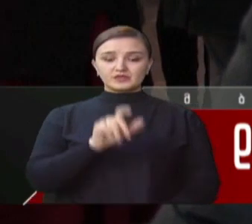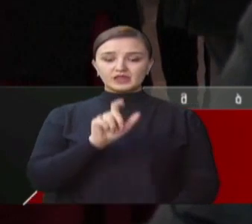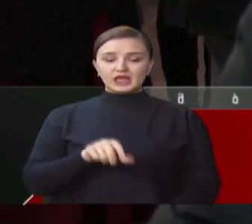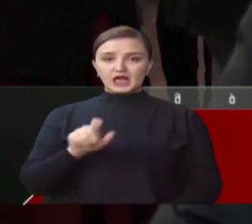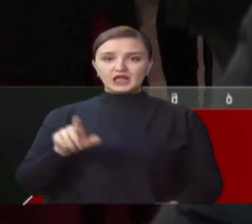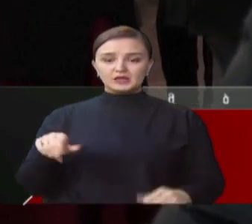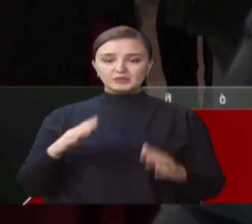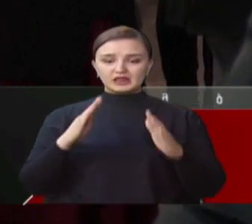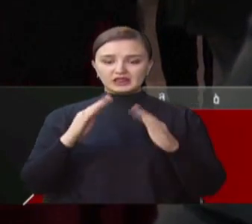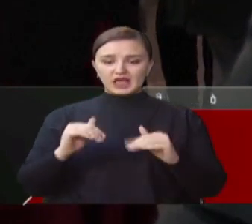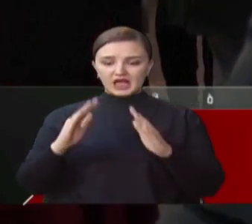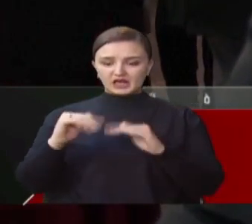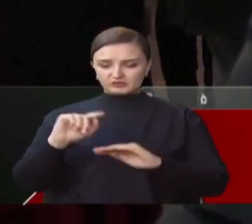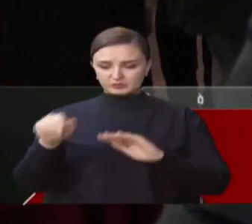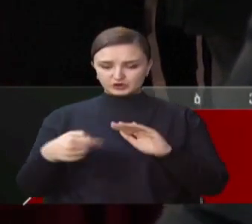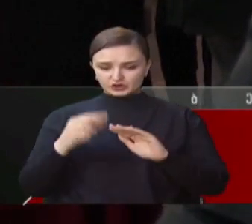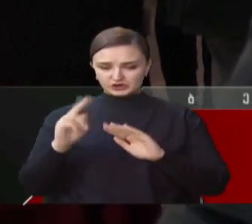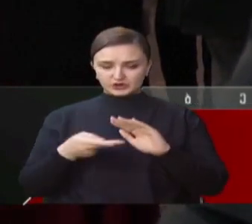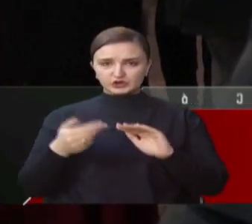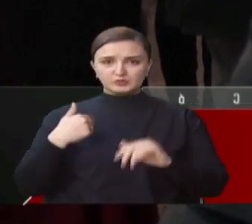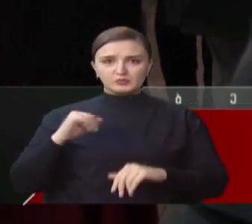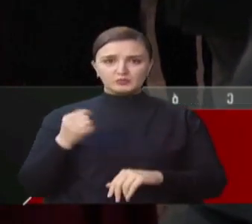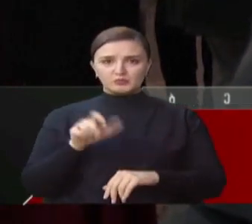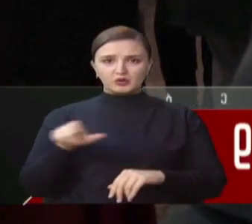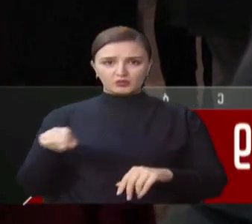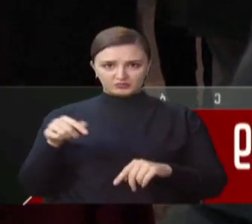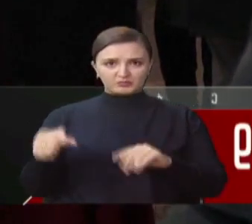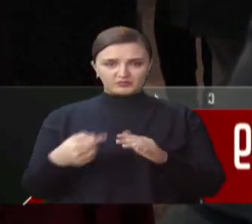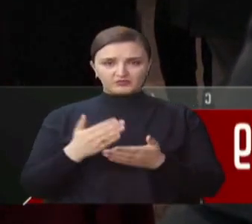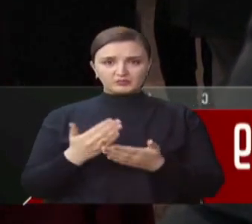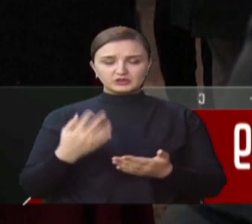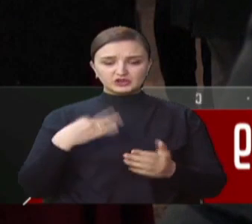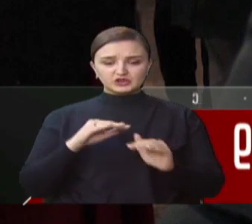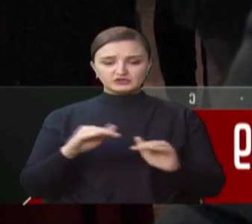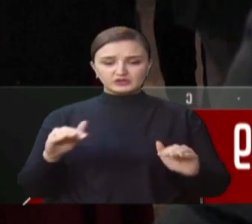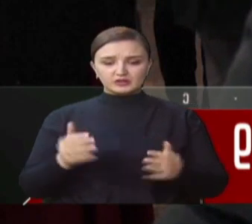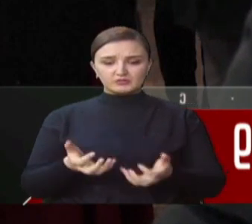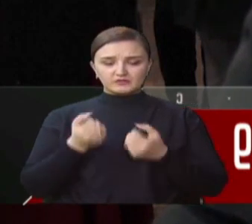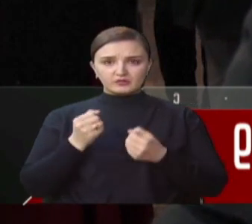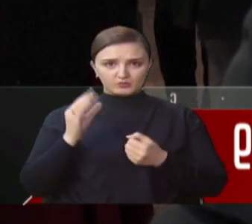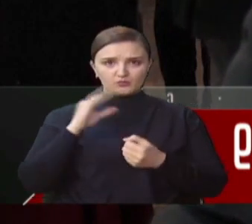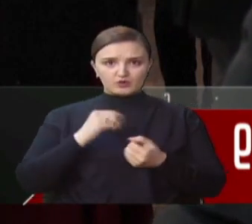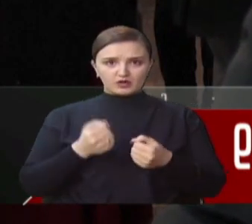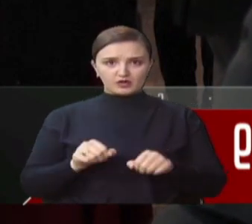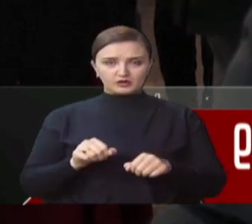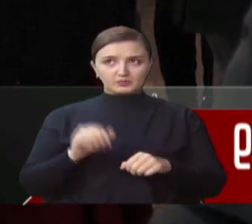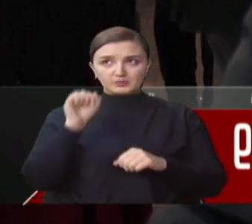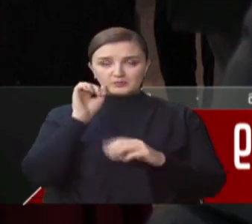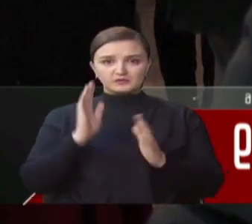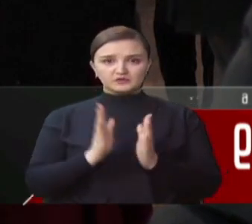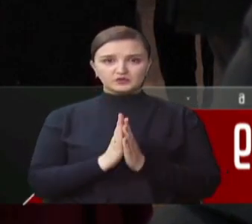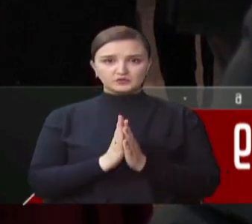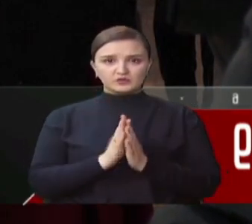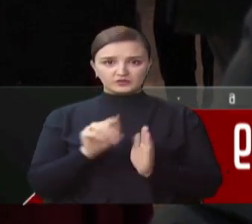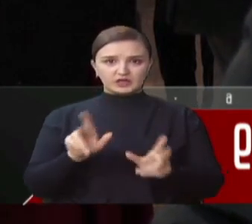ადამიანები ნანგრევების ქვეშ არიან მოყოლილები. ჩემი მეგობრებიც მათ შორისაა. მისი შვილების ამოყვანა მაშველებმა მოახერხეს. Ღმერთს ვევედრები